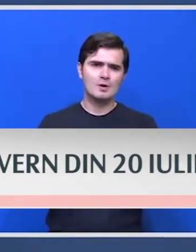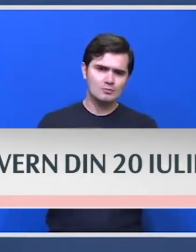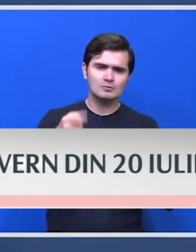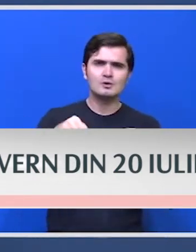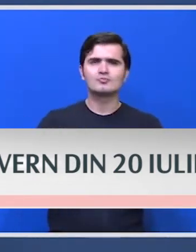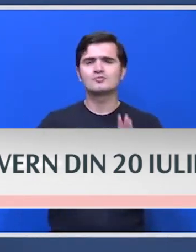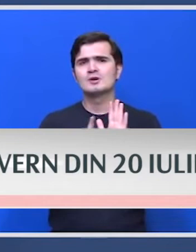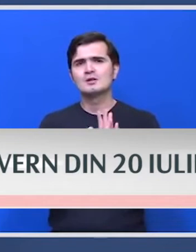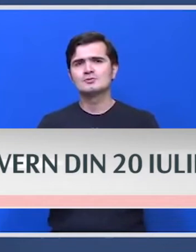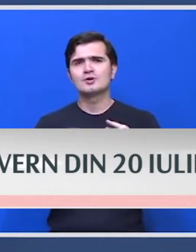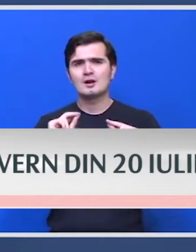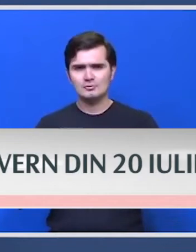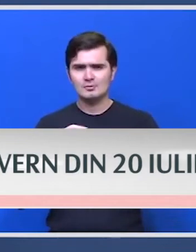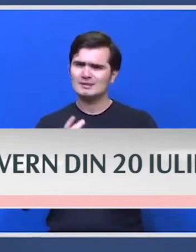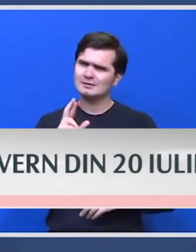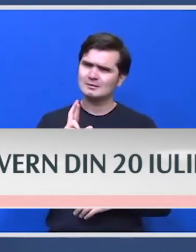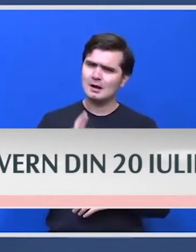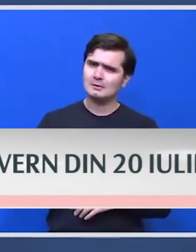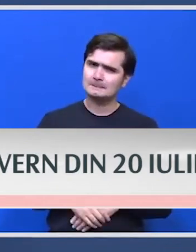aceste legi ale educației. Totuși,